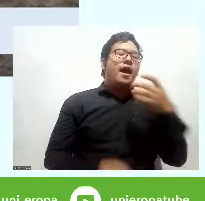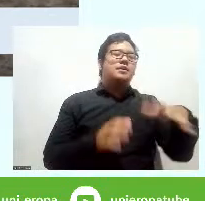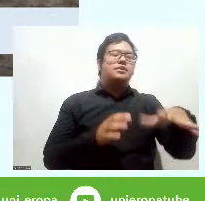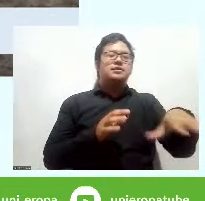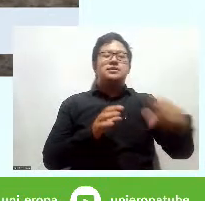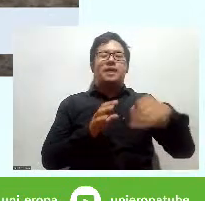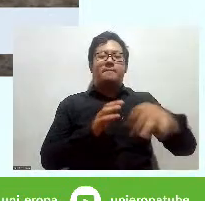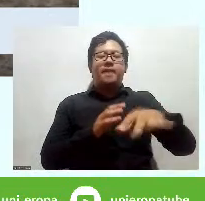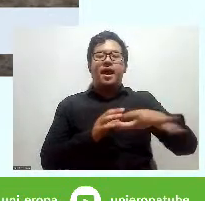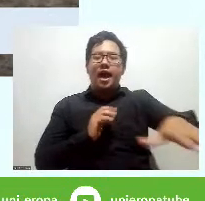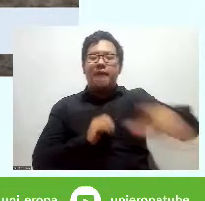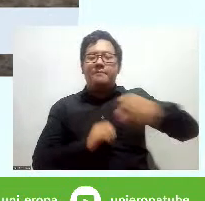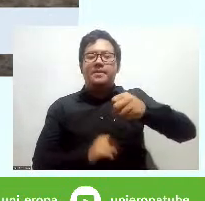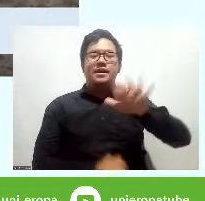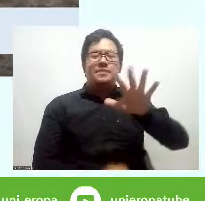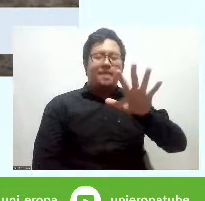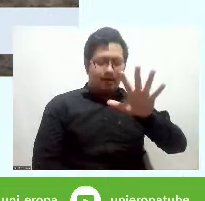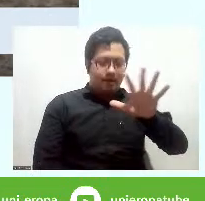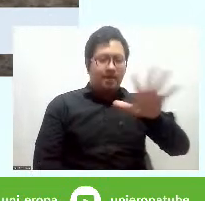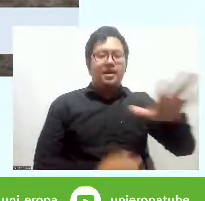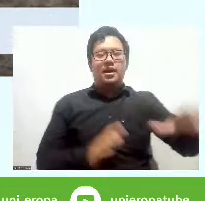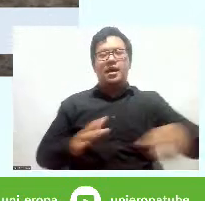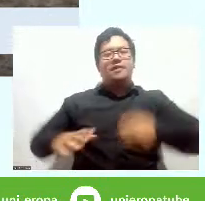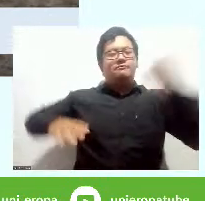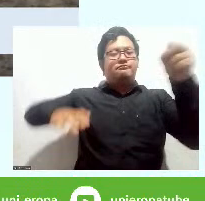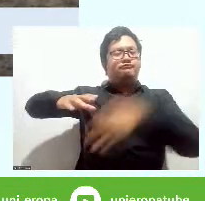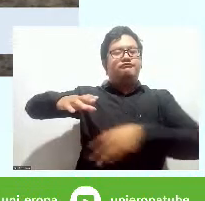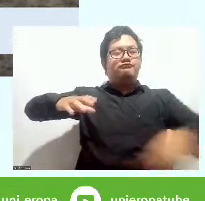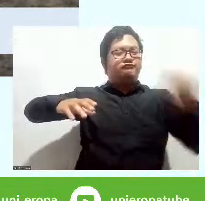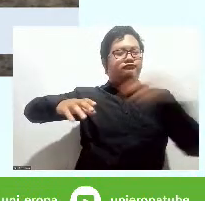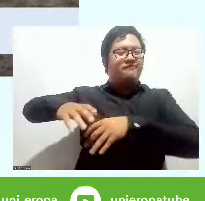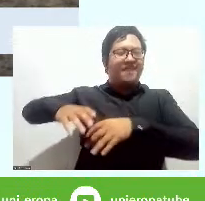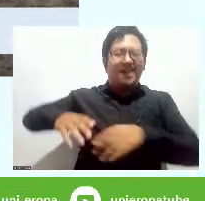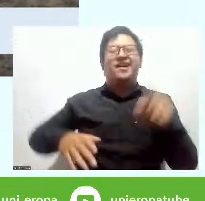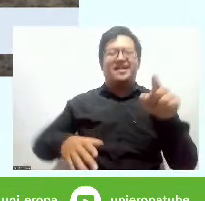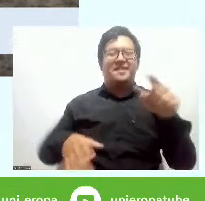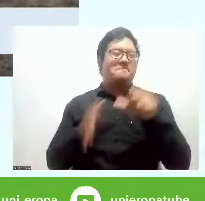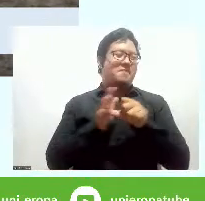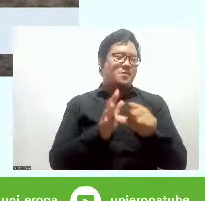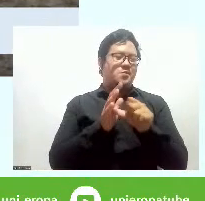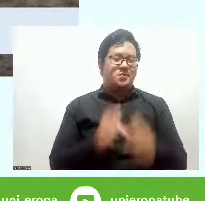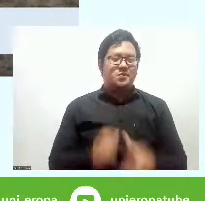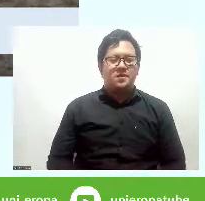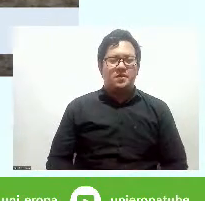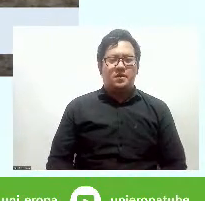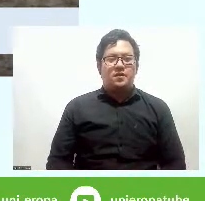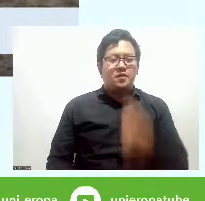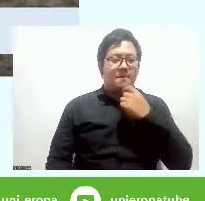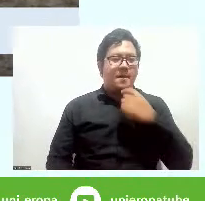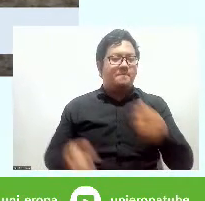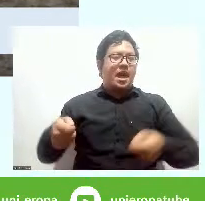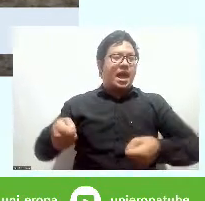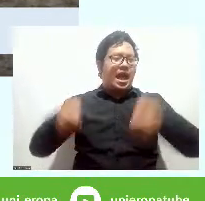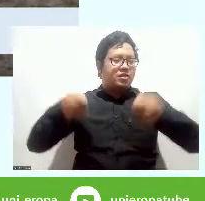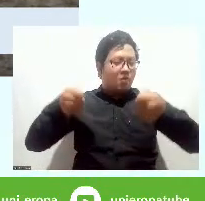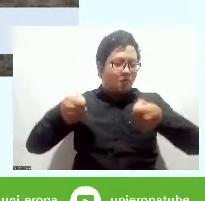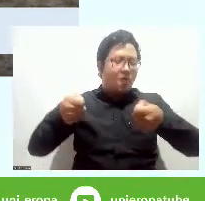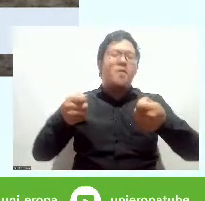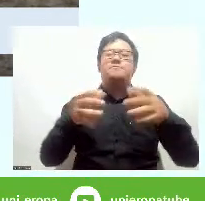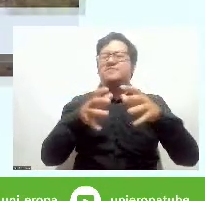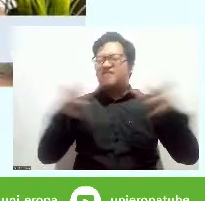only about big size Khairani wear the beach and the